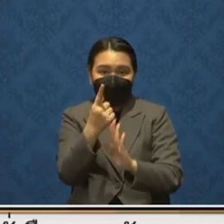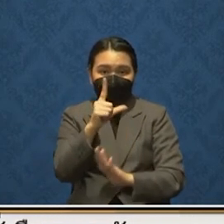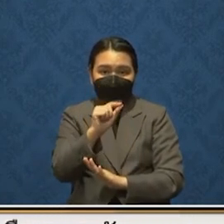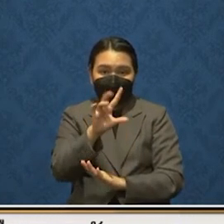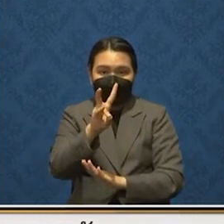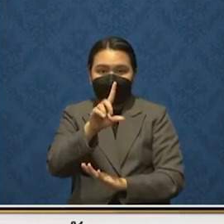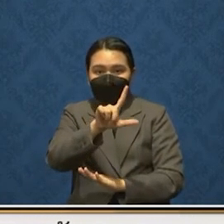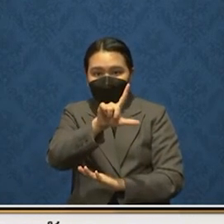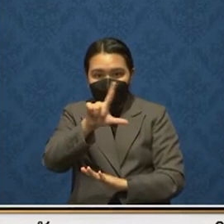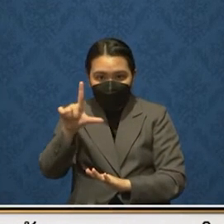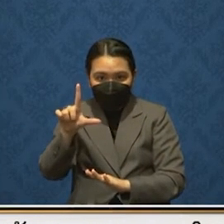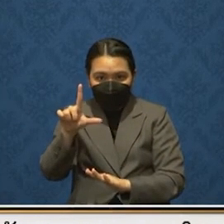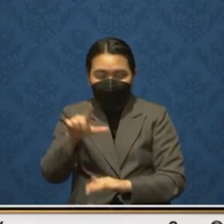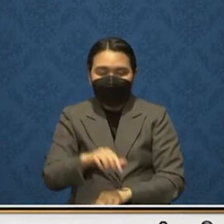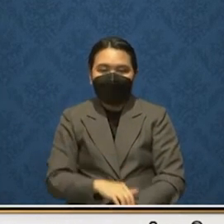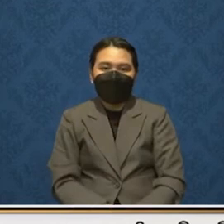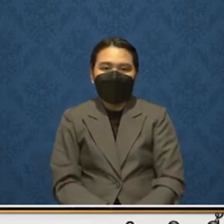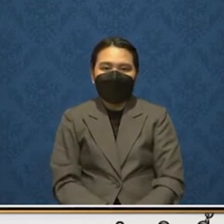ล้าน